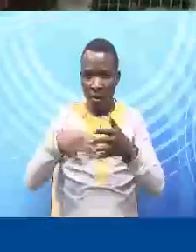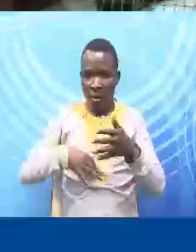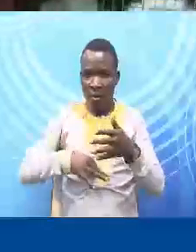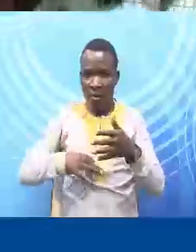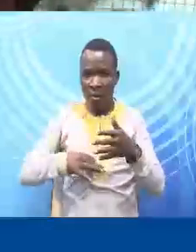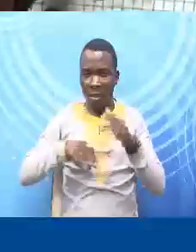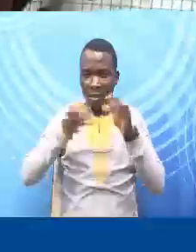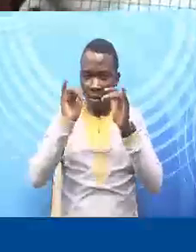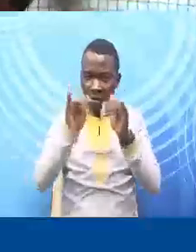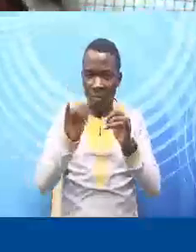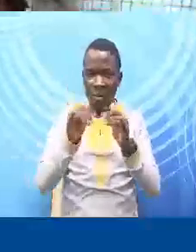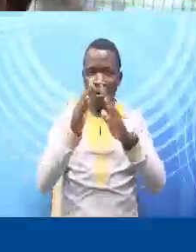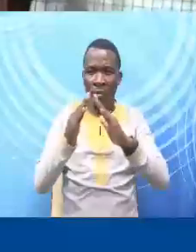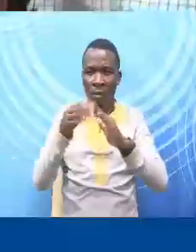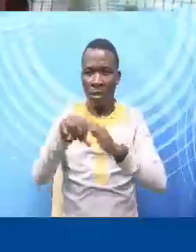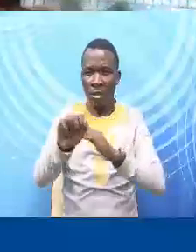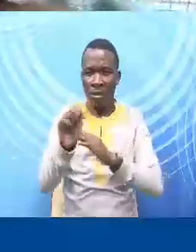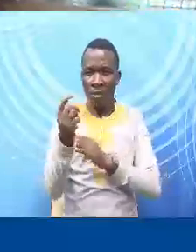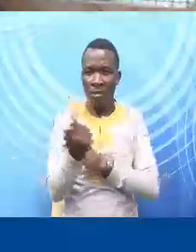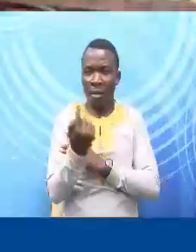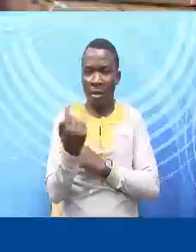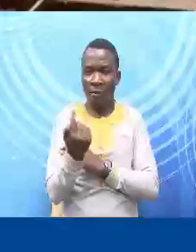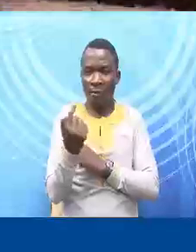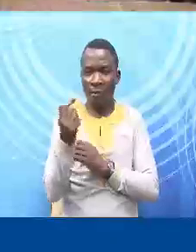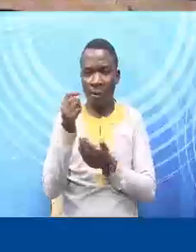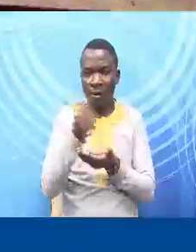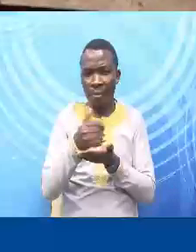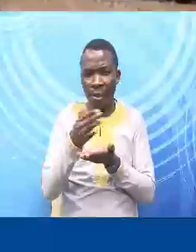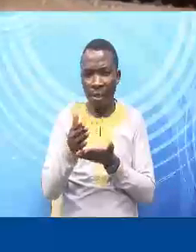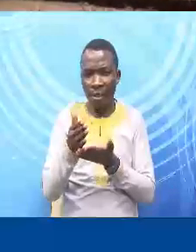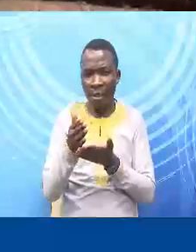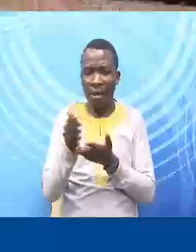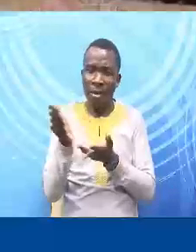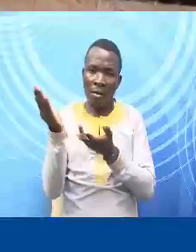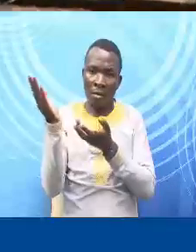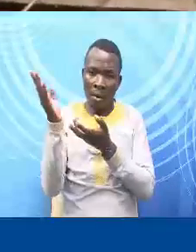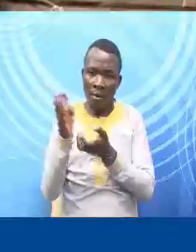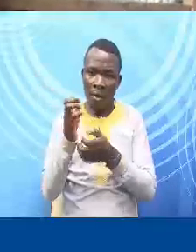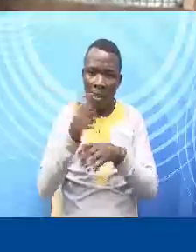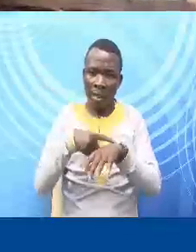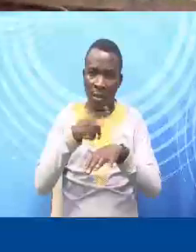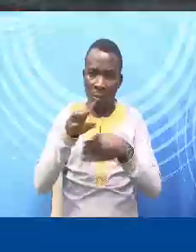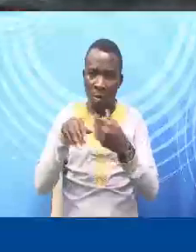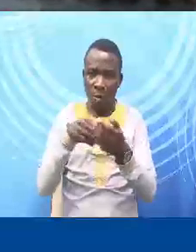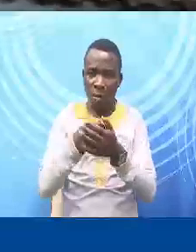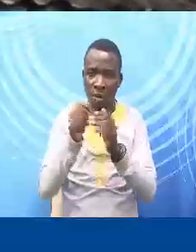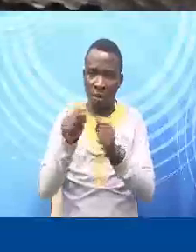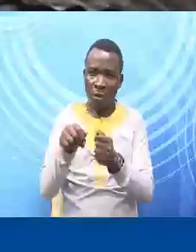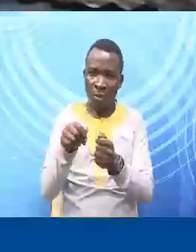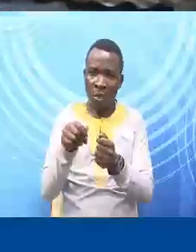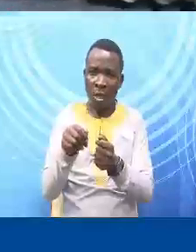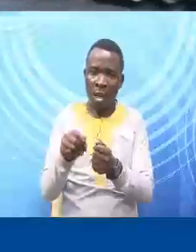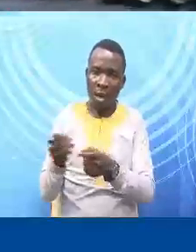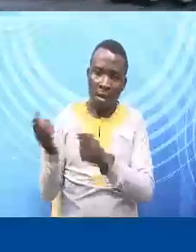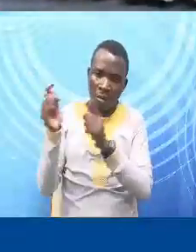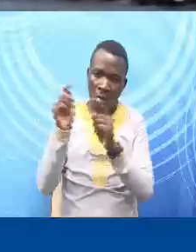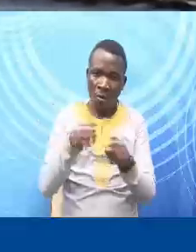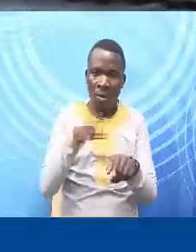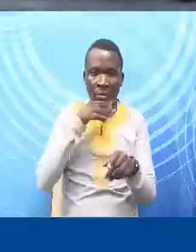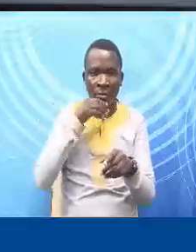cyarwo rwonyine, kuko uteganya igihe icyo cyose kuba warubangurira